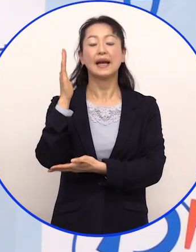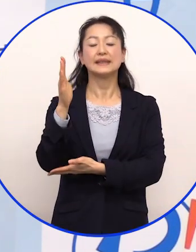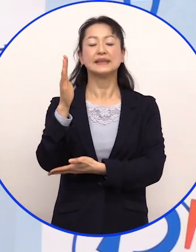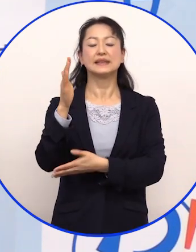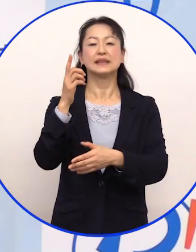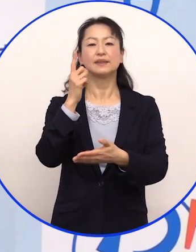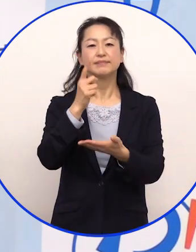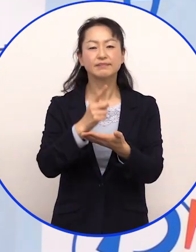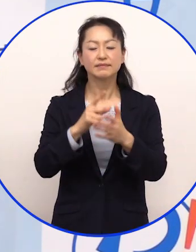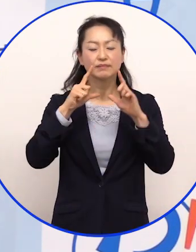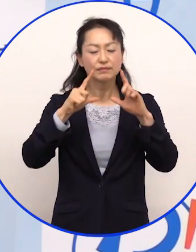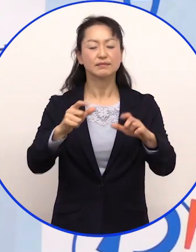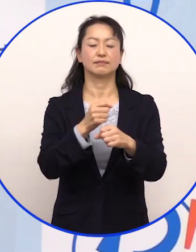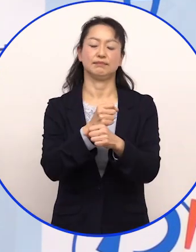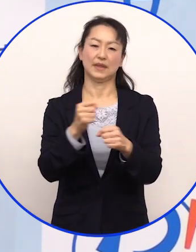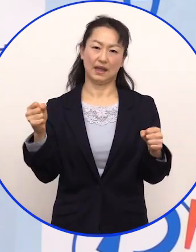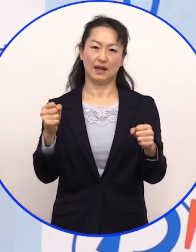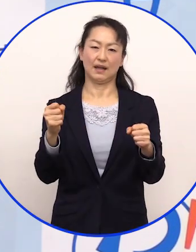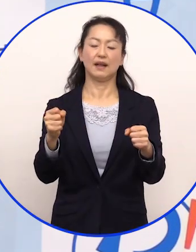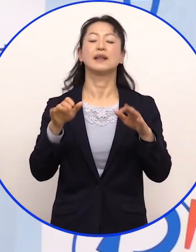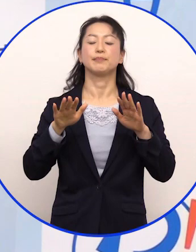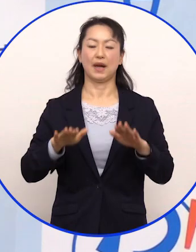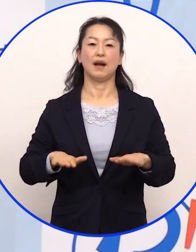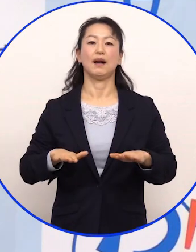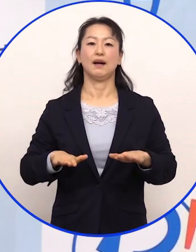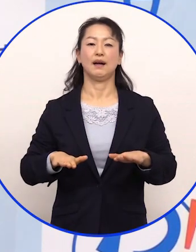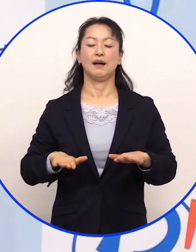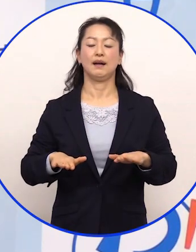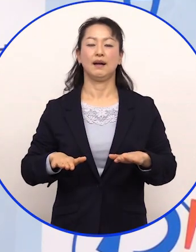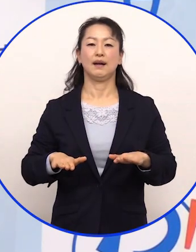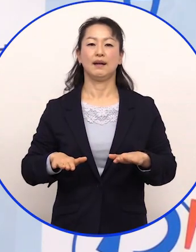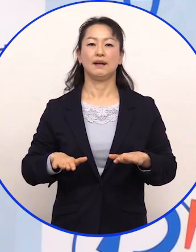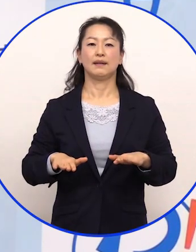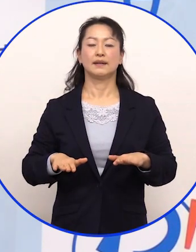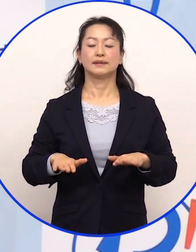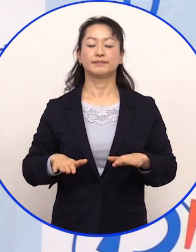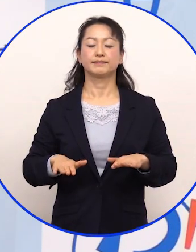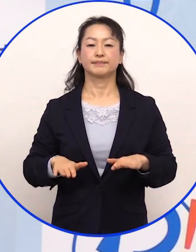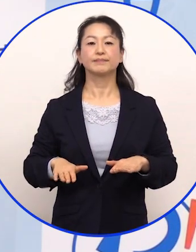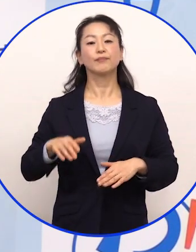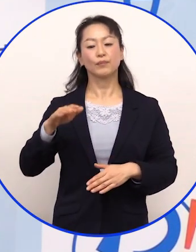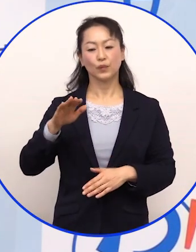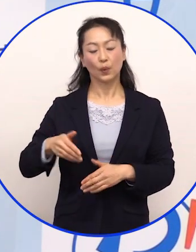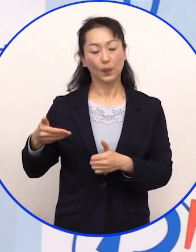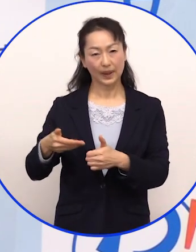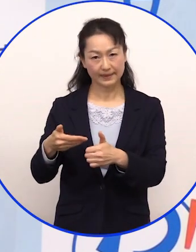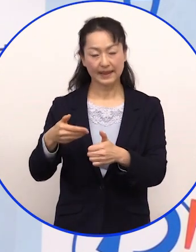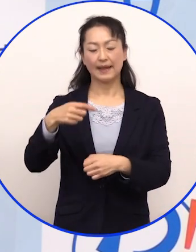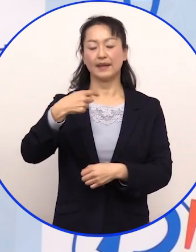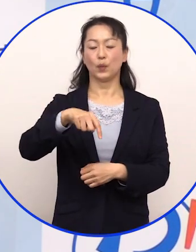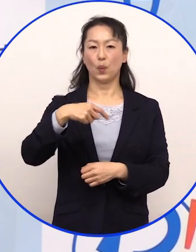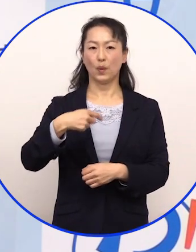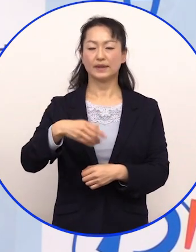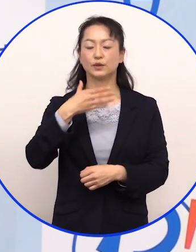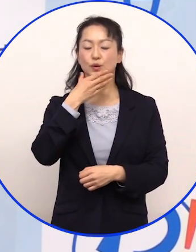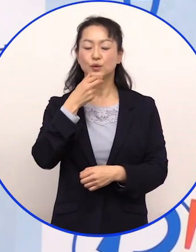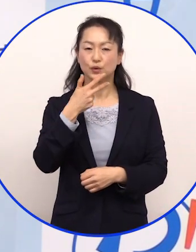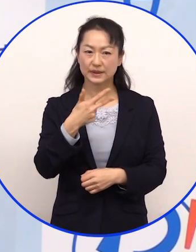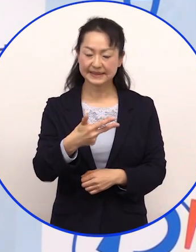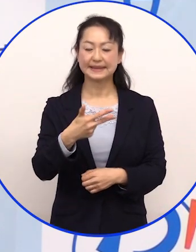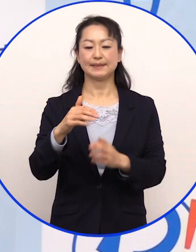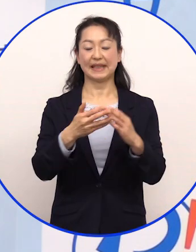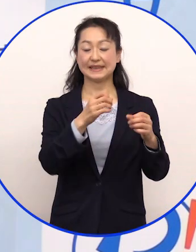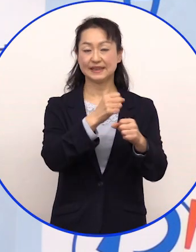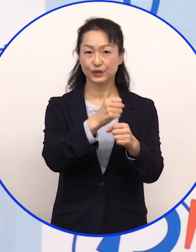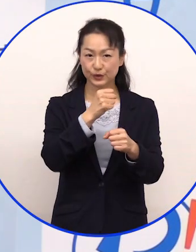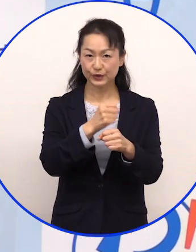ち得ていない、そういった時代を迎えています。であるからこそ子育て教育福祉まちづく